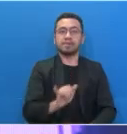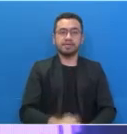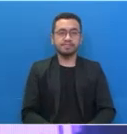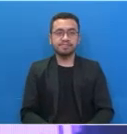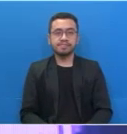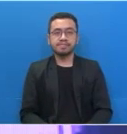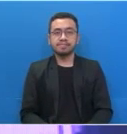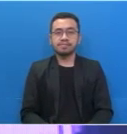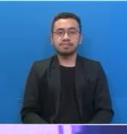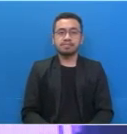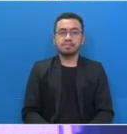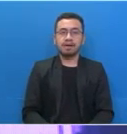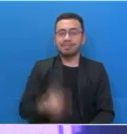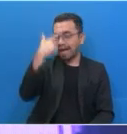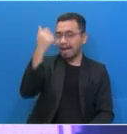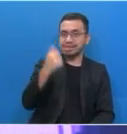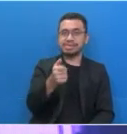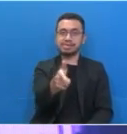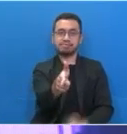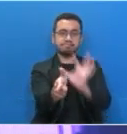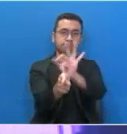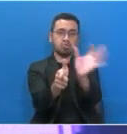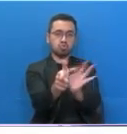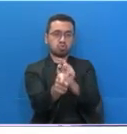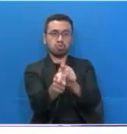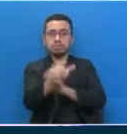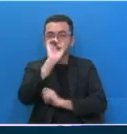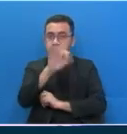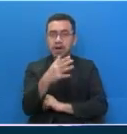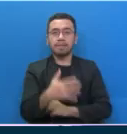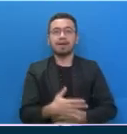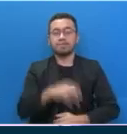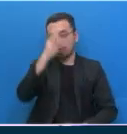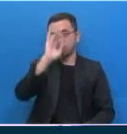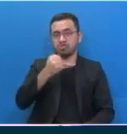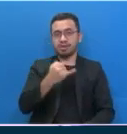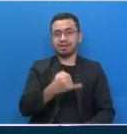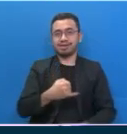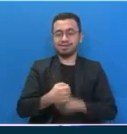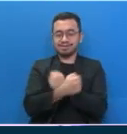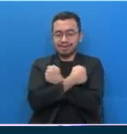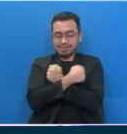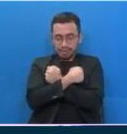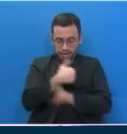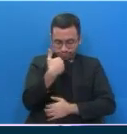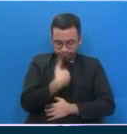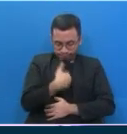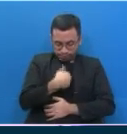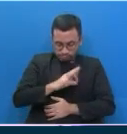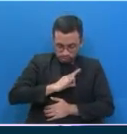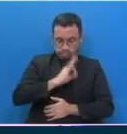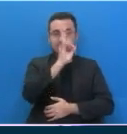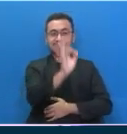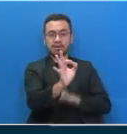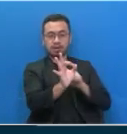Sementara itu, saudara, ahli balistik menjelaskan temuan peluru dan serpihan peluru di tubuh almarhum Yosua Huta Barat dari hasil otopsi yang dilakukan